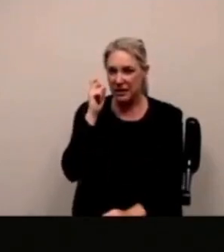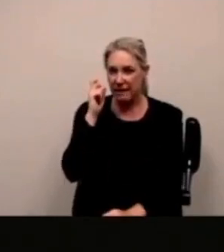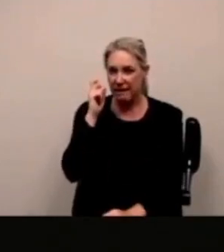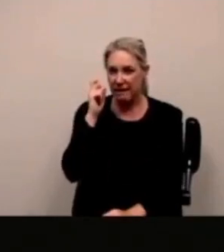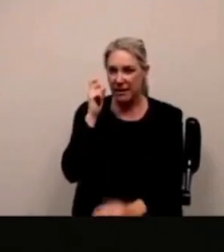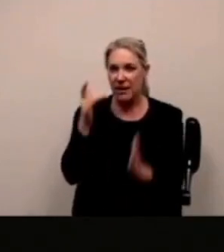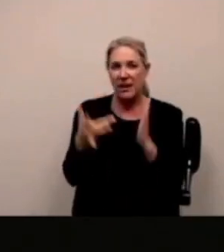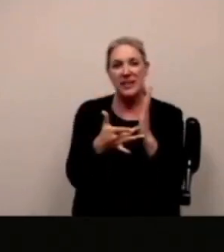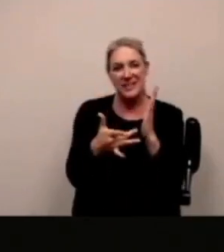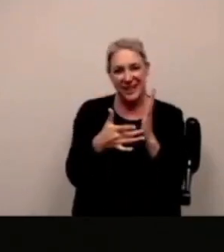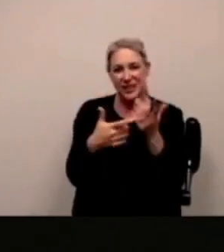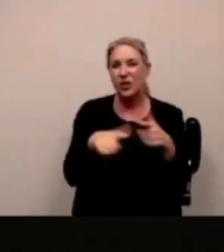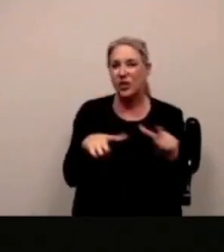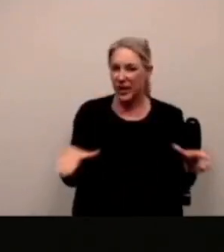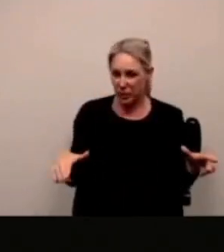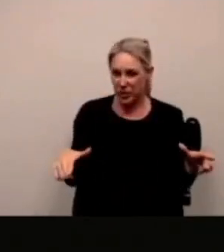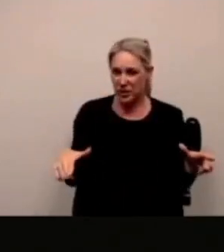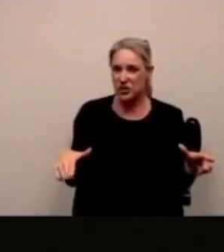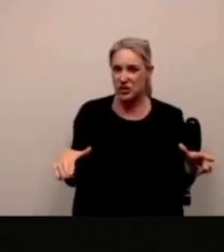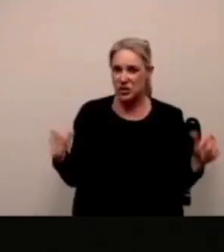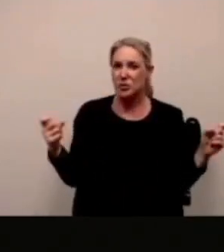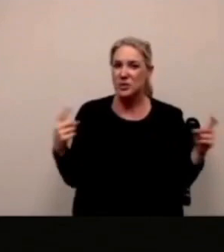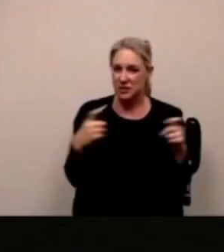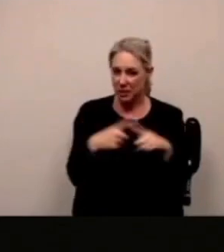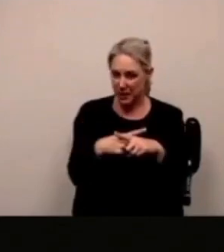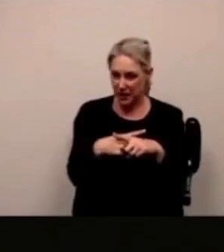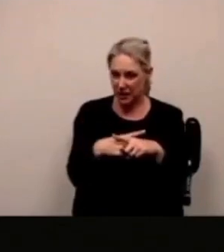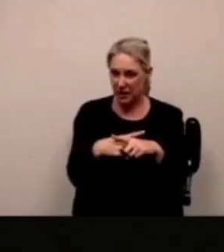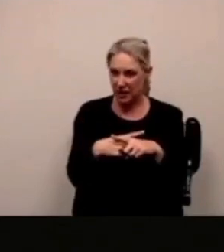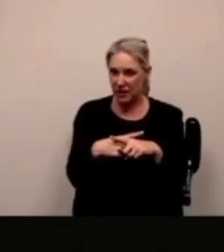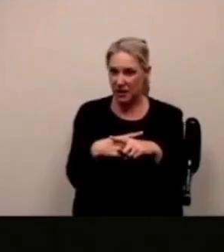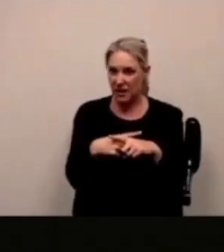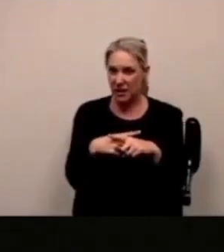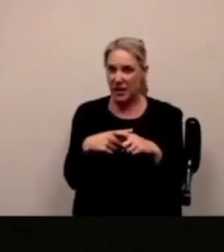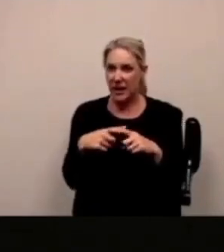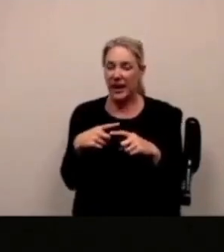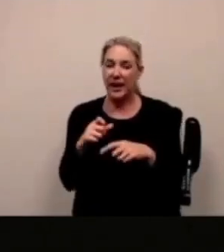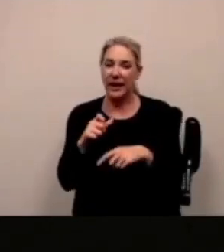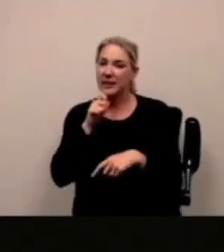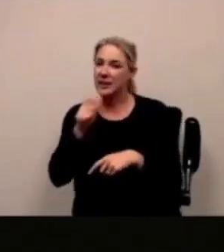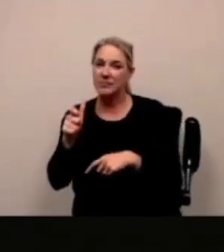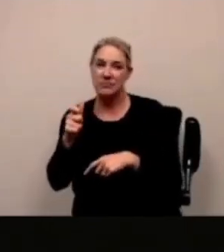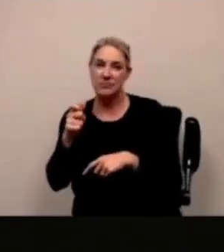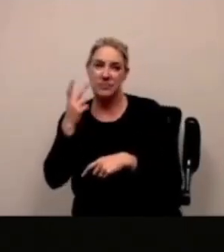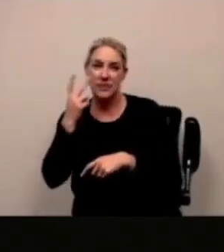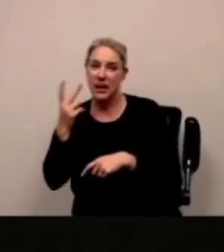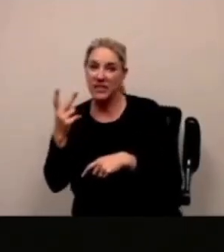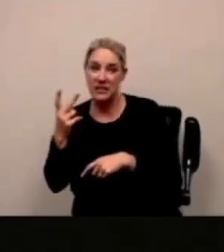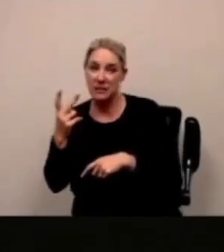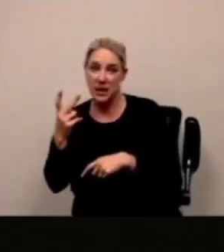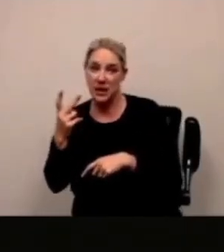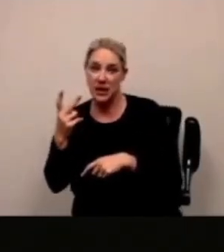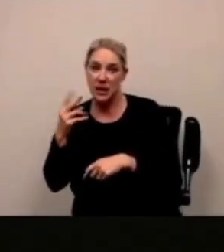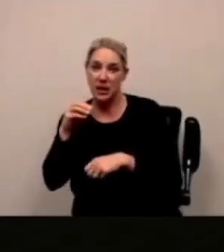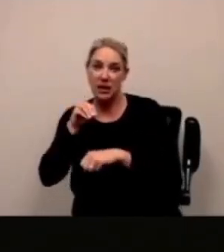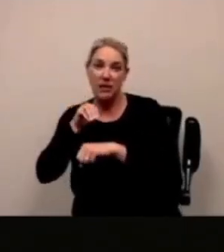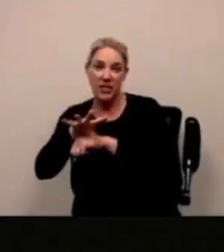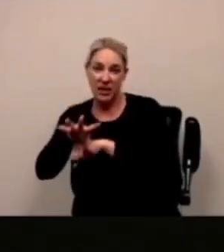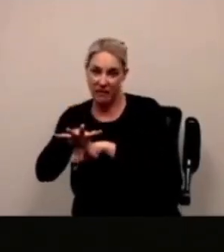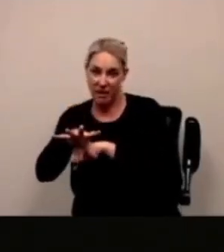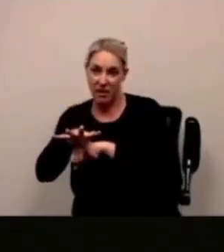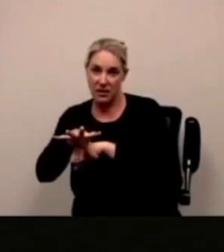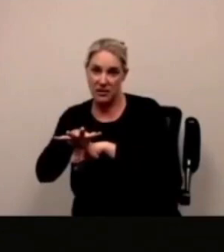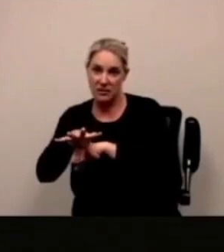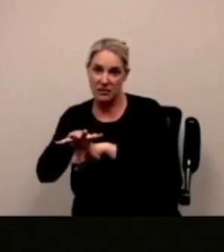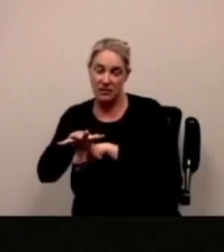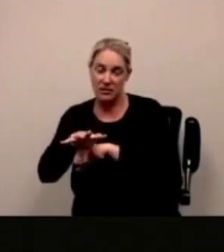は自分がでもちょっと何やろうとしていたことがよくわかっていなかったというふうなと事情もあとありますあと